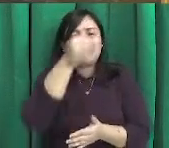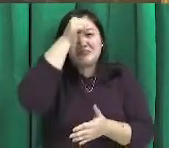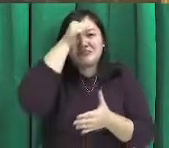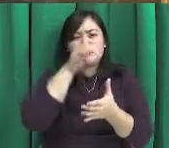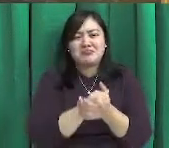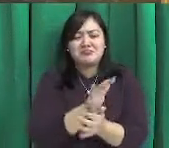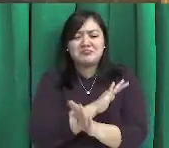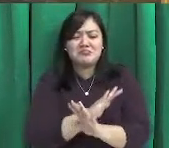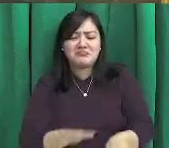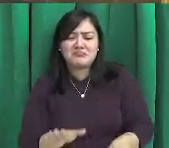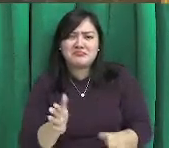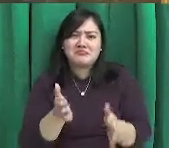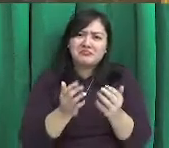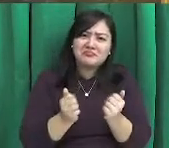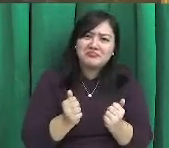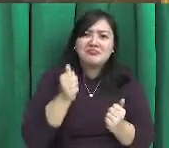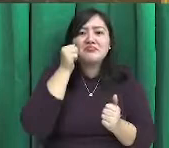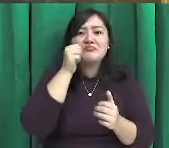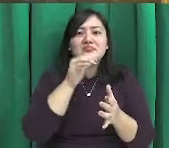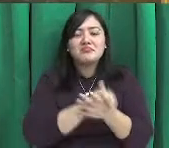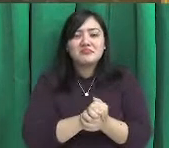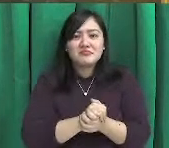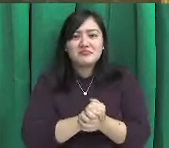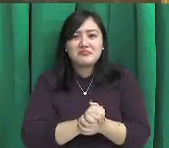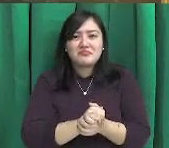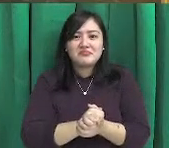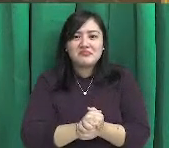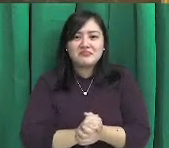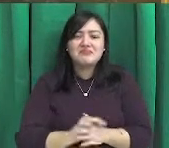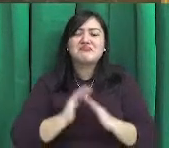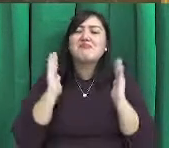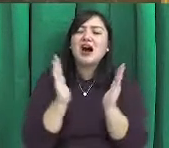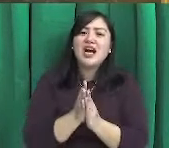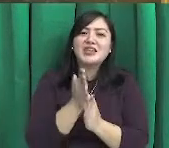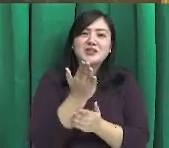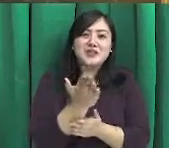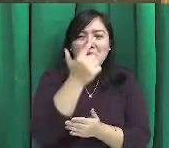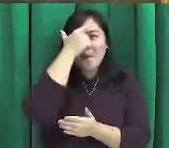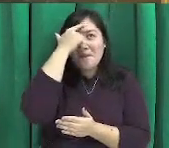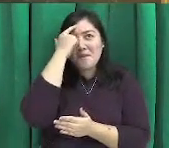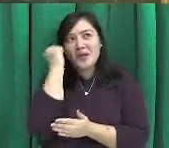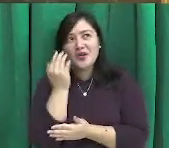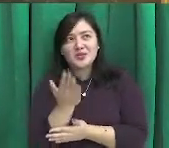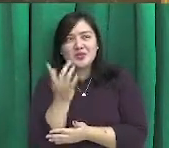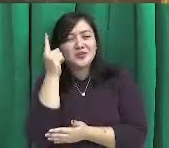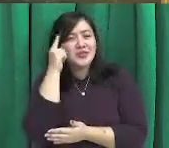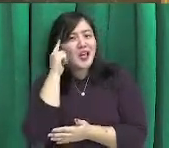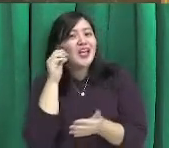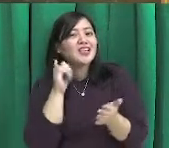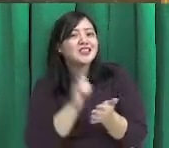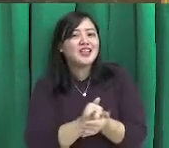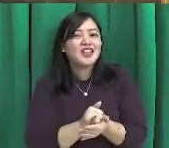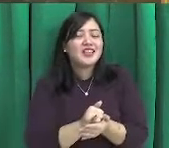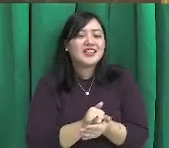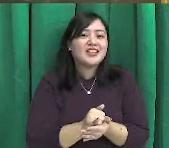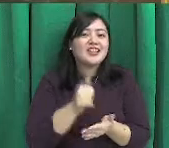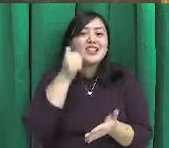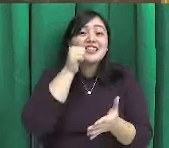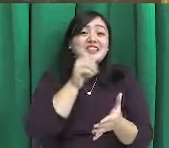nyo, baka kasunod niyan, bili mo naman ako. Yeah. Kaya nagiging evil yung iyong mga asawa. Kasi sabi